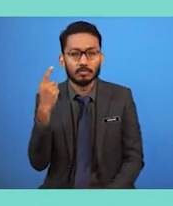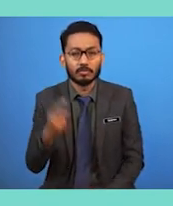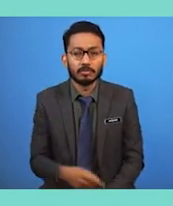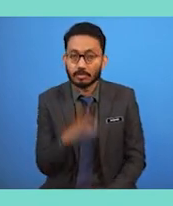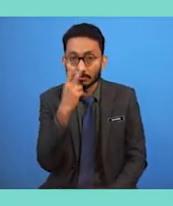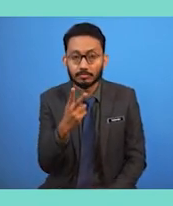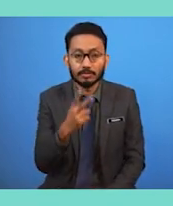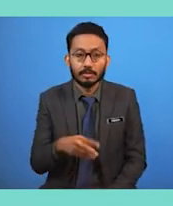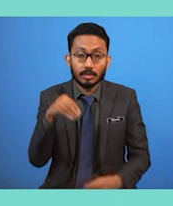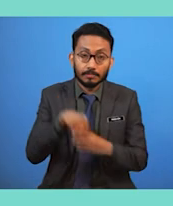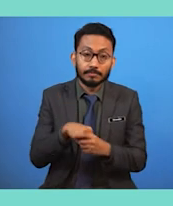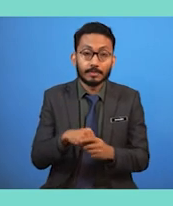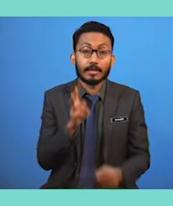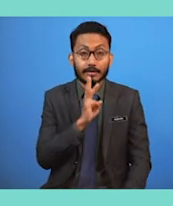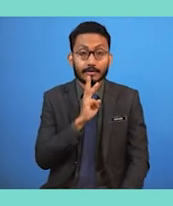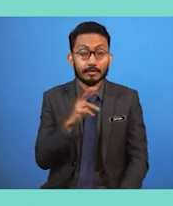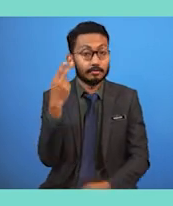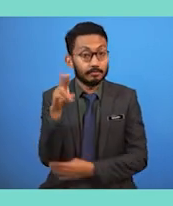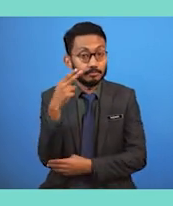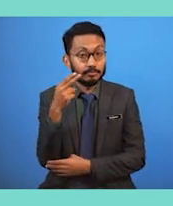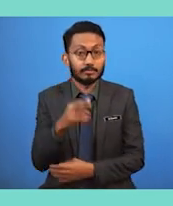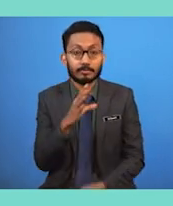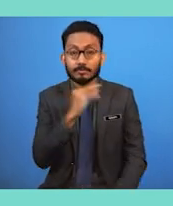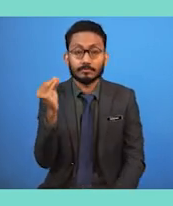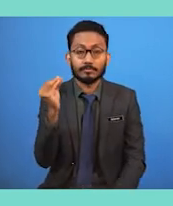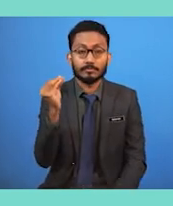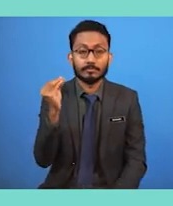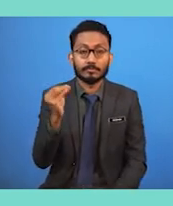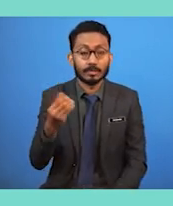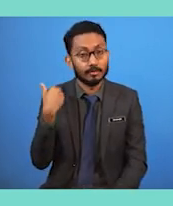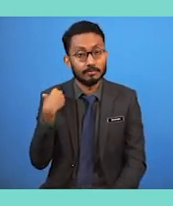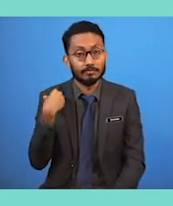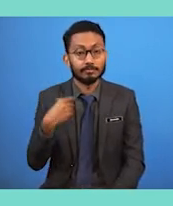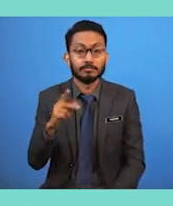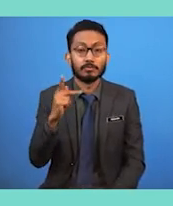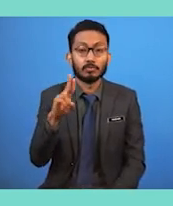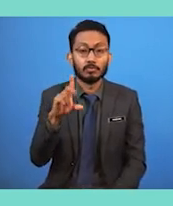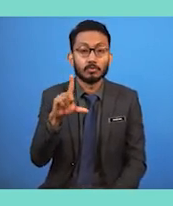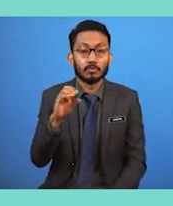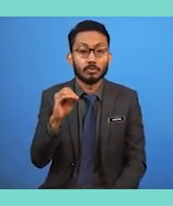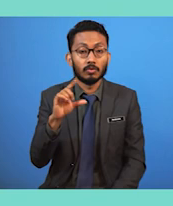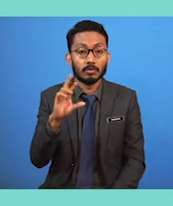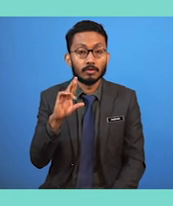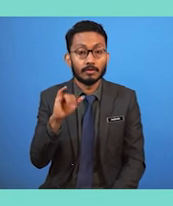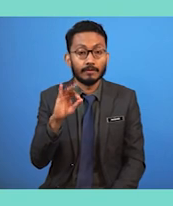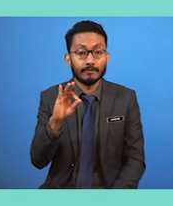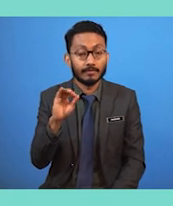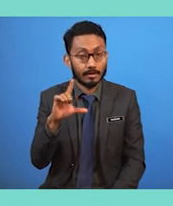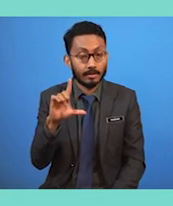dilihat di dalam air hijau dan mempunyai klorofil serta menjalankan proses